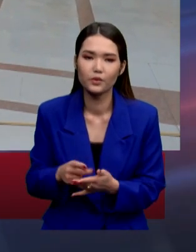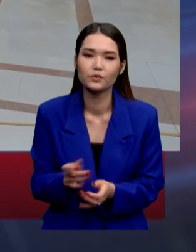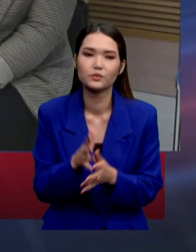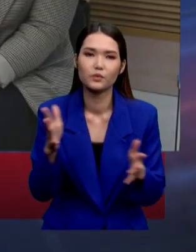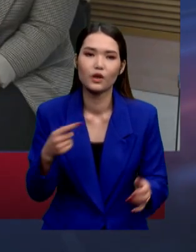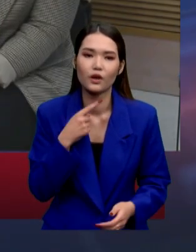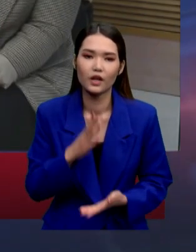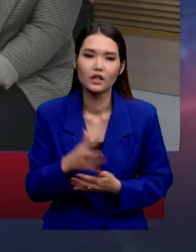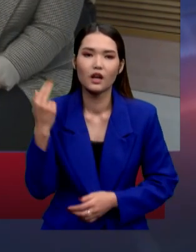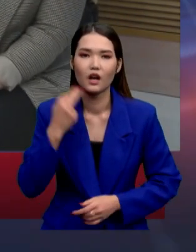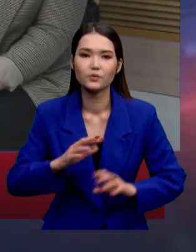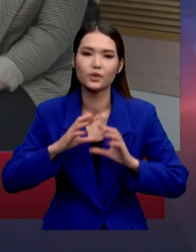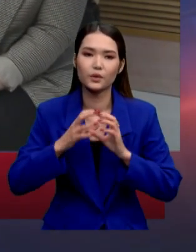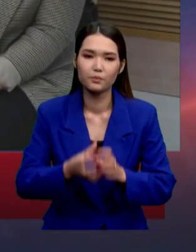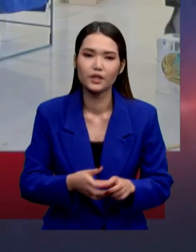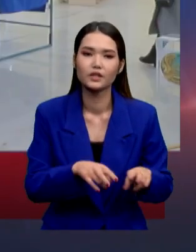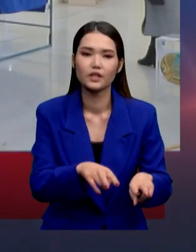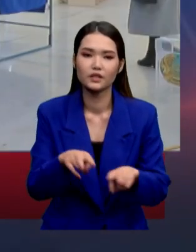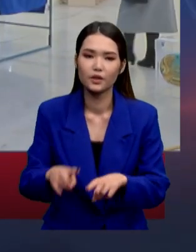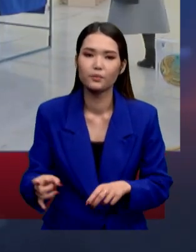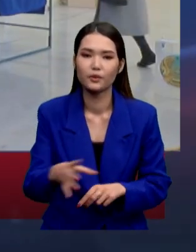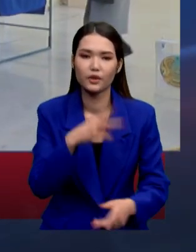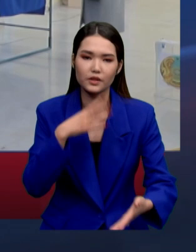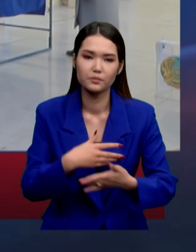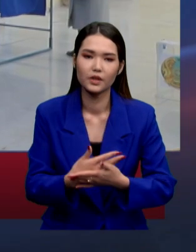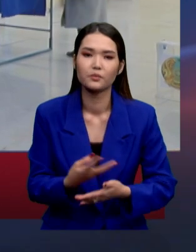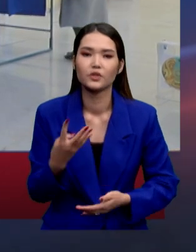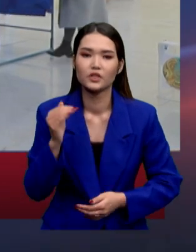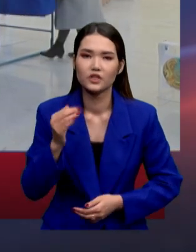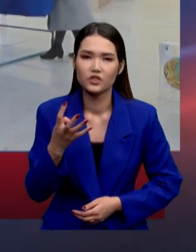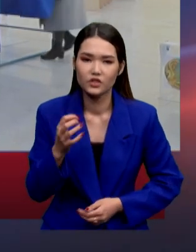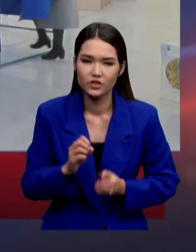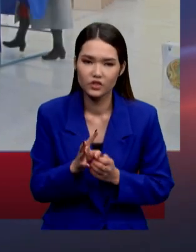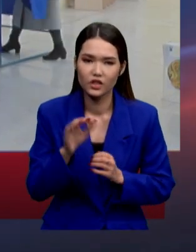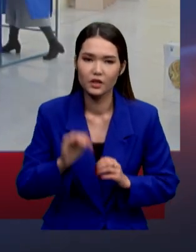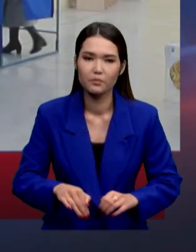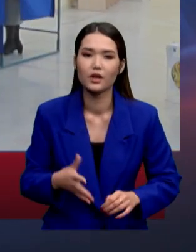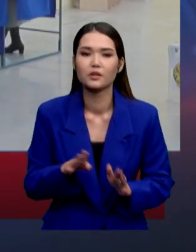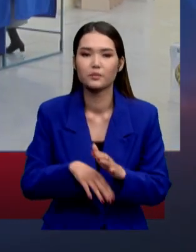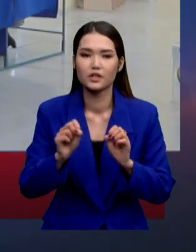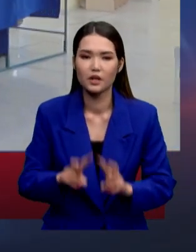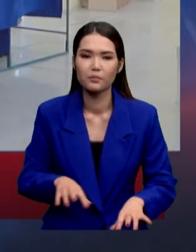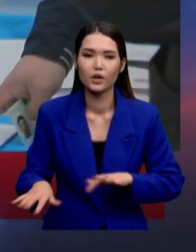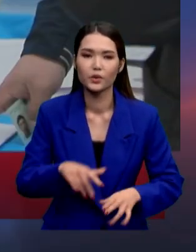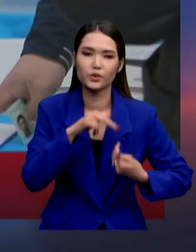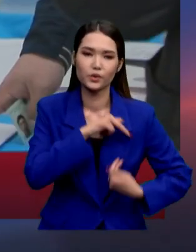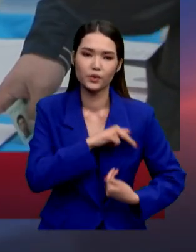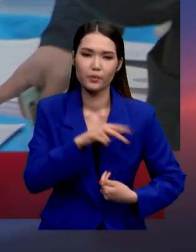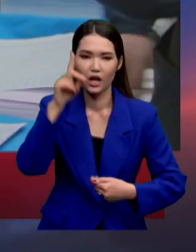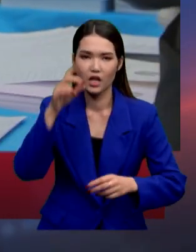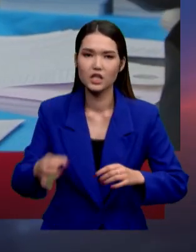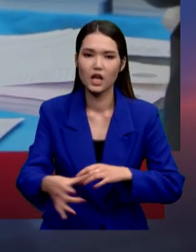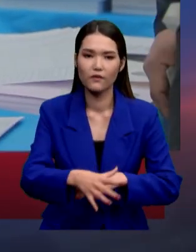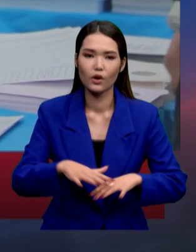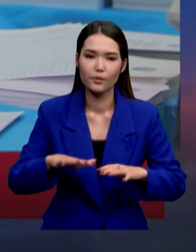голосов. В качестве международных наблюдателей в регион прибыли 14 представителей Организации по безопасности и сотрудничеству в Европе.